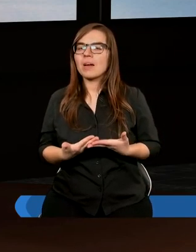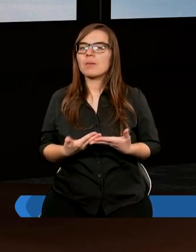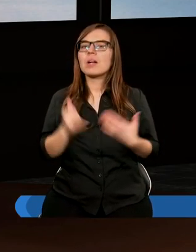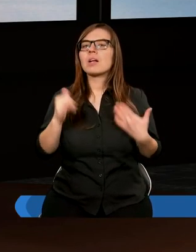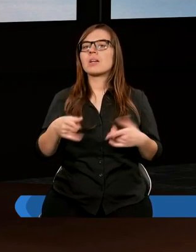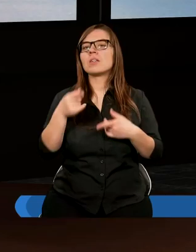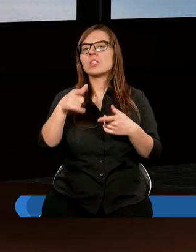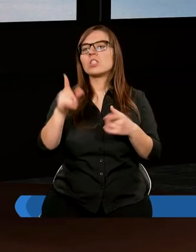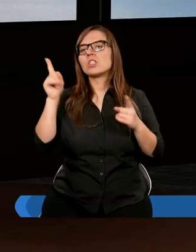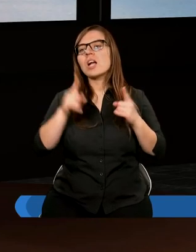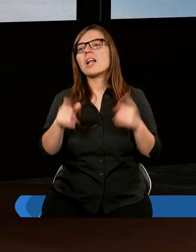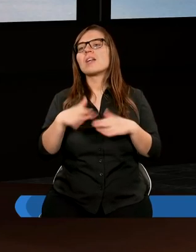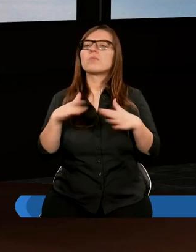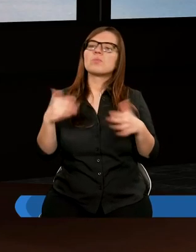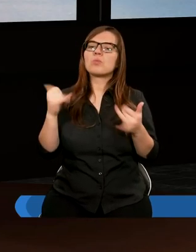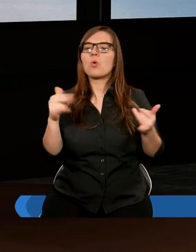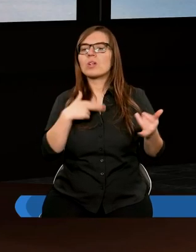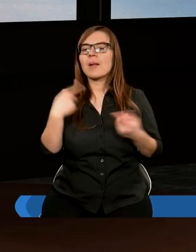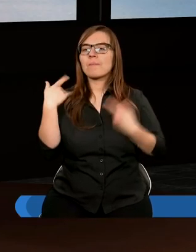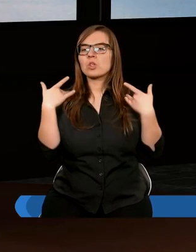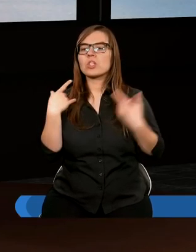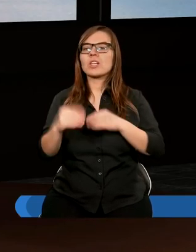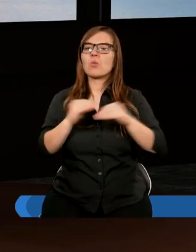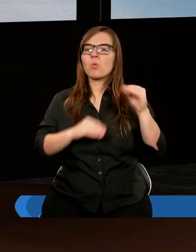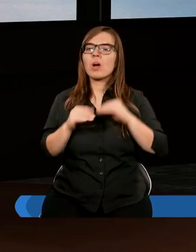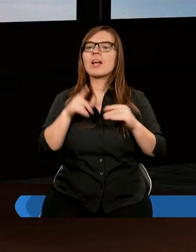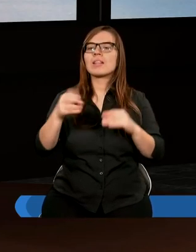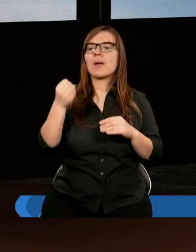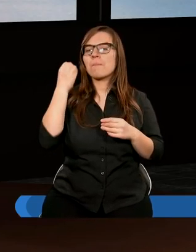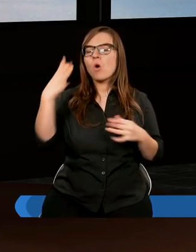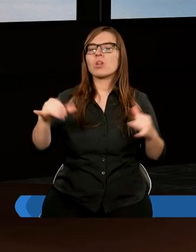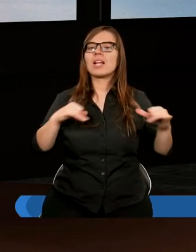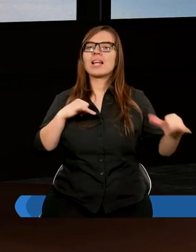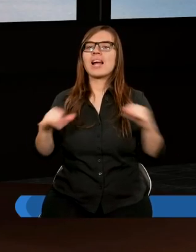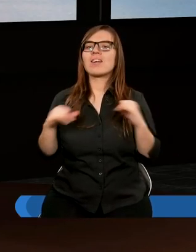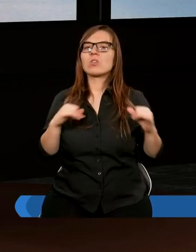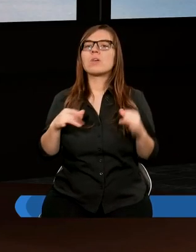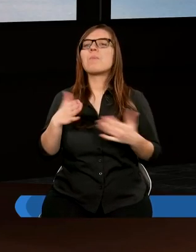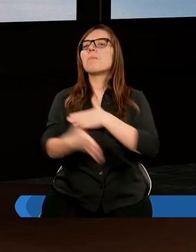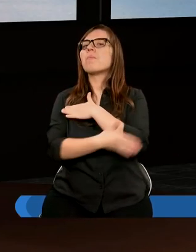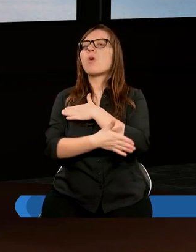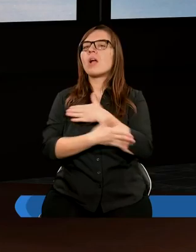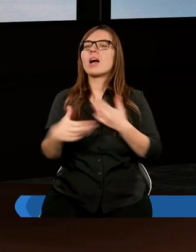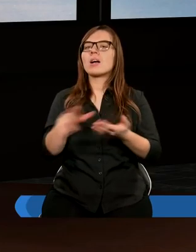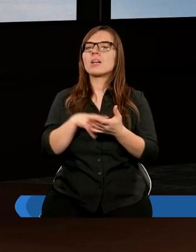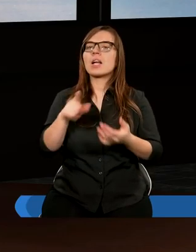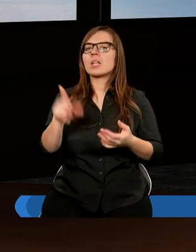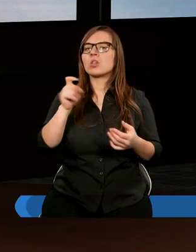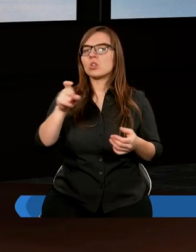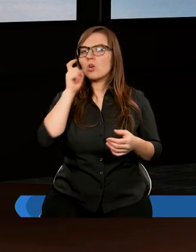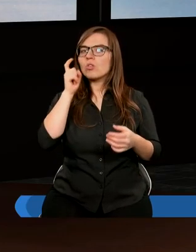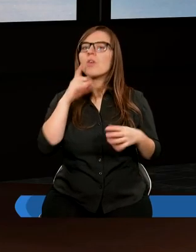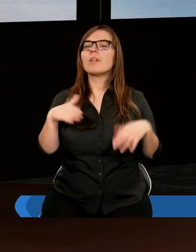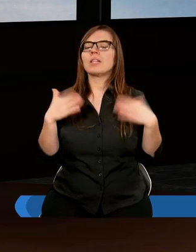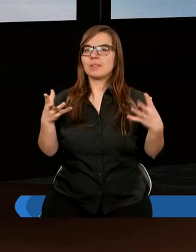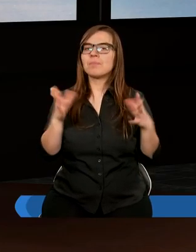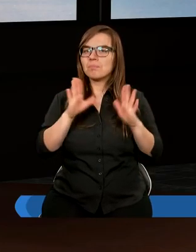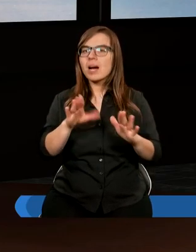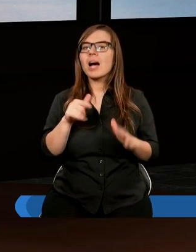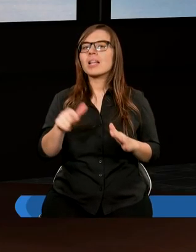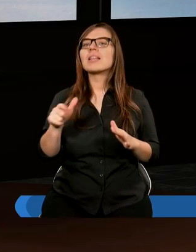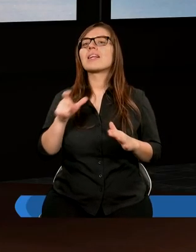rozmywa nam się życie. A takie mądre zarządzanie polega na tym, że człowiek dysponuje tym, co ma